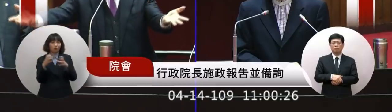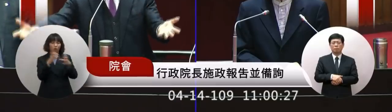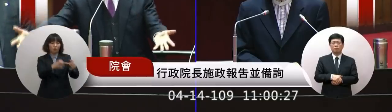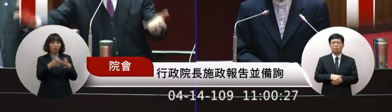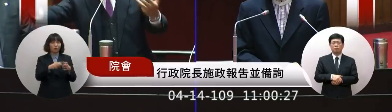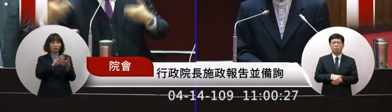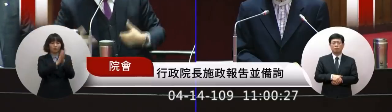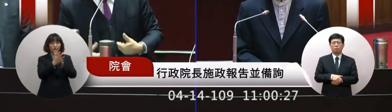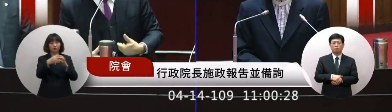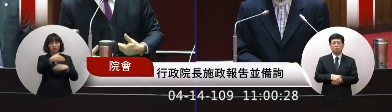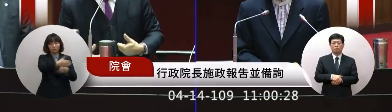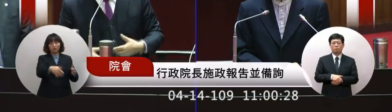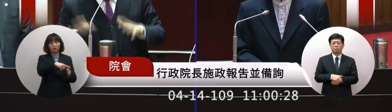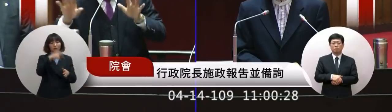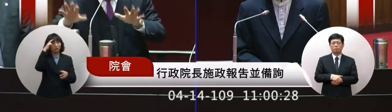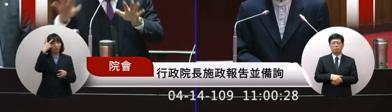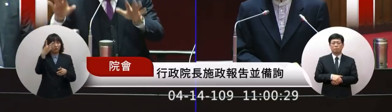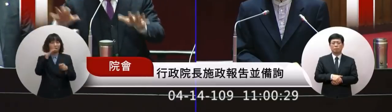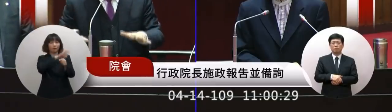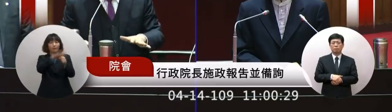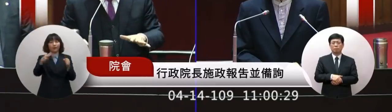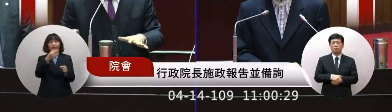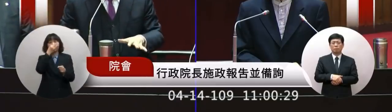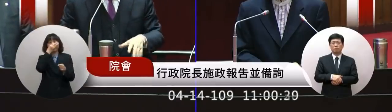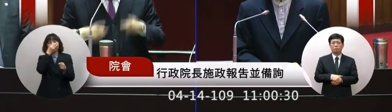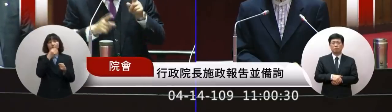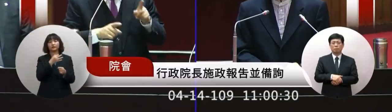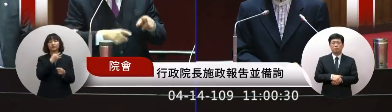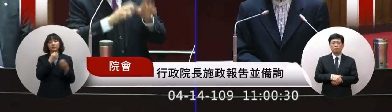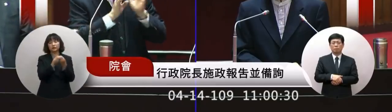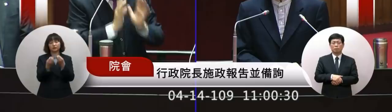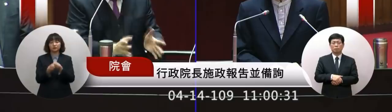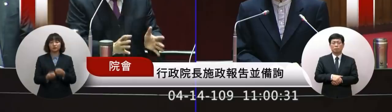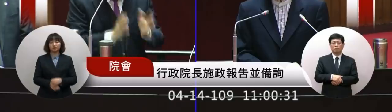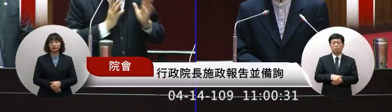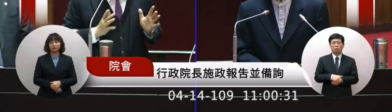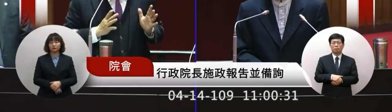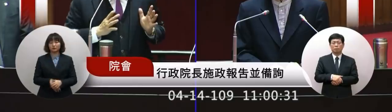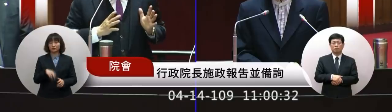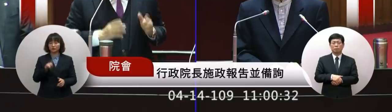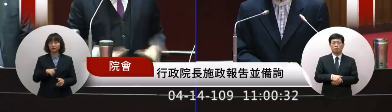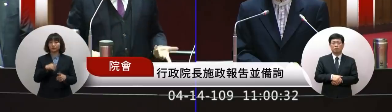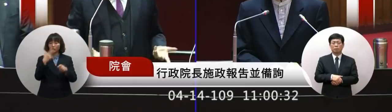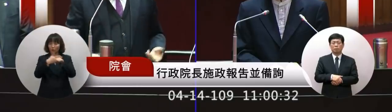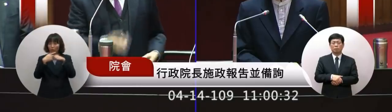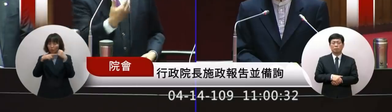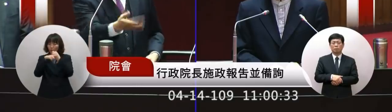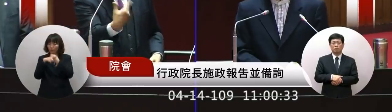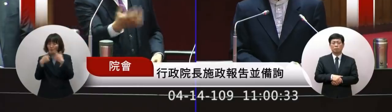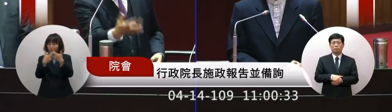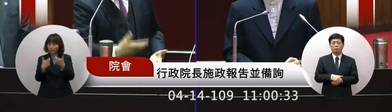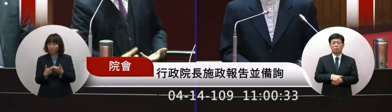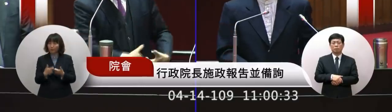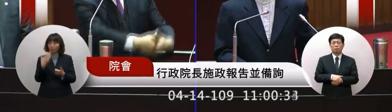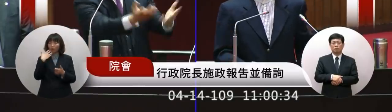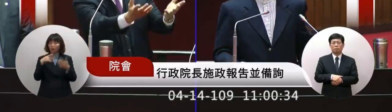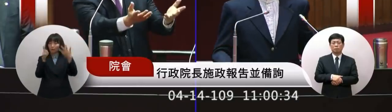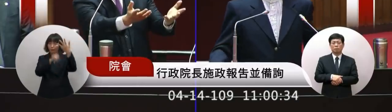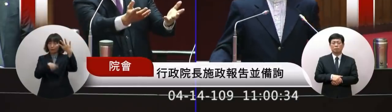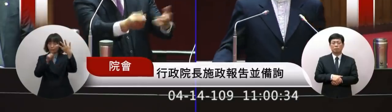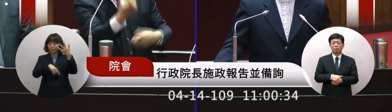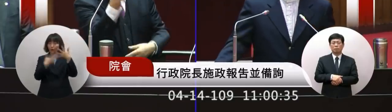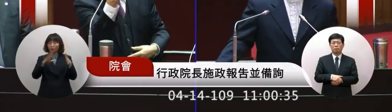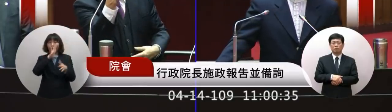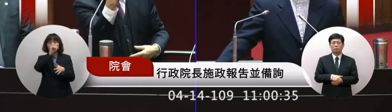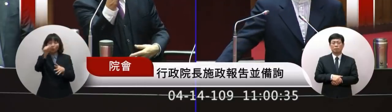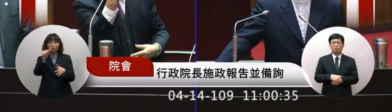工，咱的建议所都百，都冻袂掉啊。所以，既然你看科学来看，八千多个回家